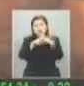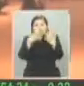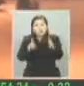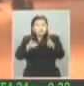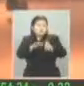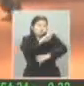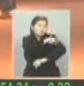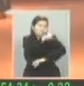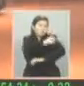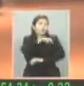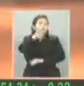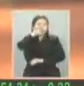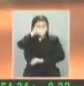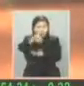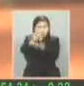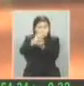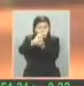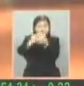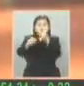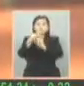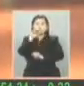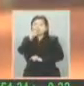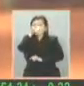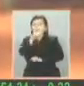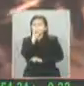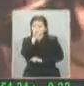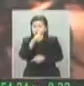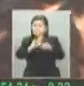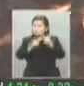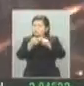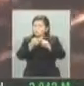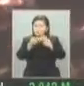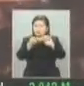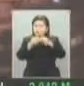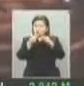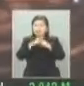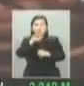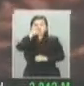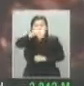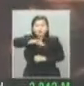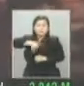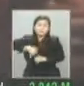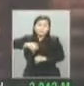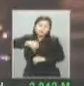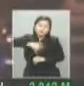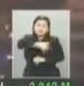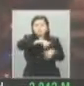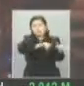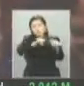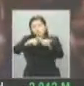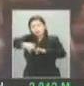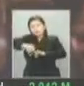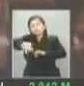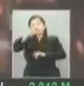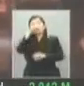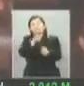าลช้างของมูลนิธิเพื่อนช้างระบุว่าปัญหาช้างเร่ร่อนเป็นเรื่องที่น่าเป็นห่วงแต่ก็เห็นใจเนื่องจากปัจจุบันช้างไม่มีงาน